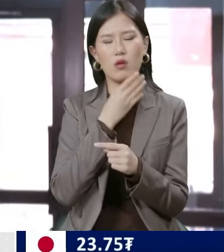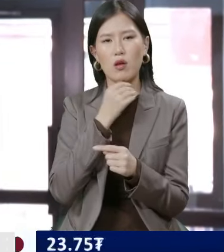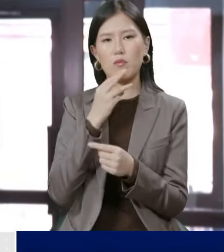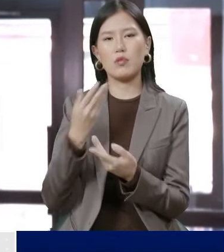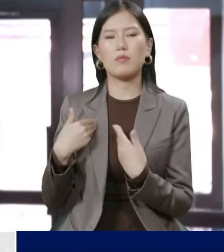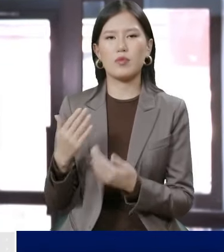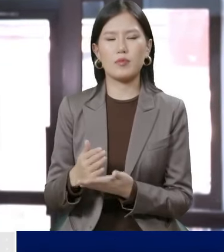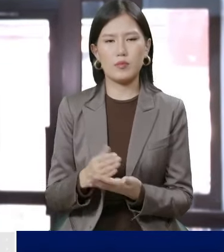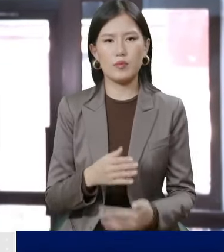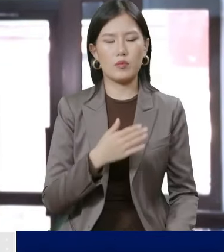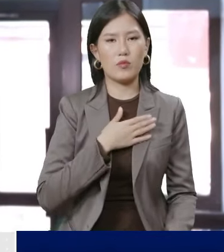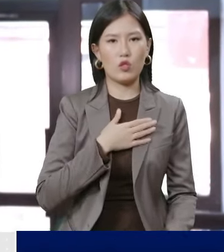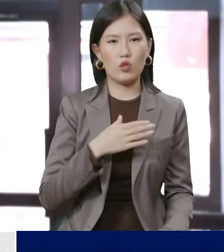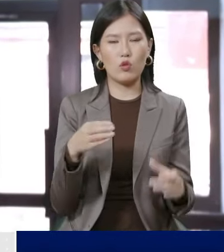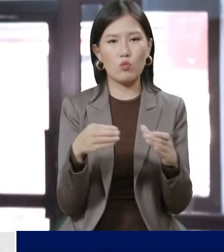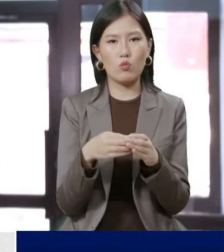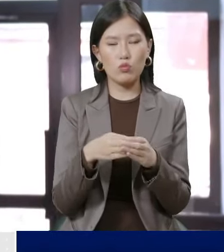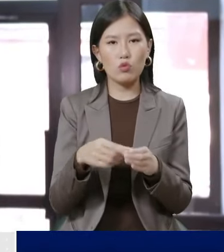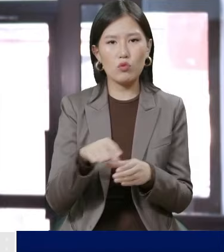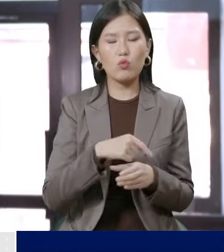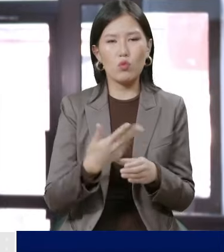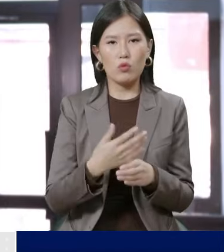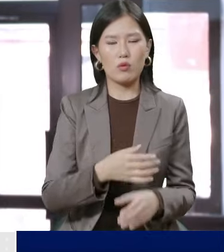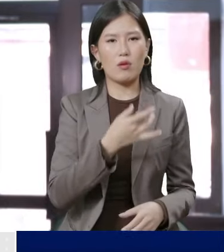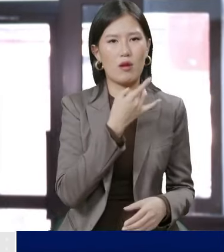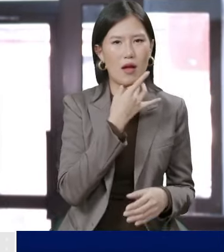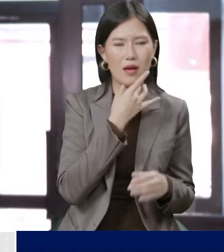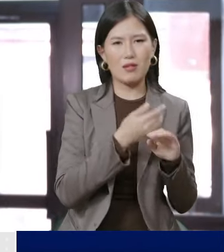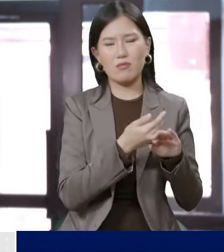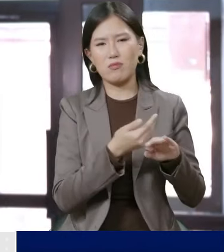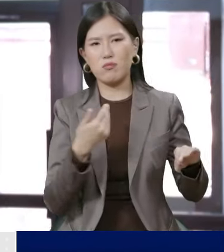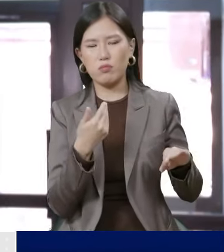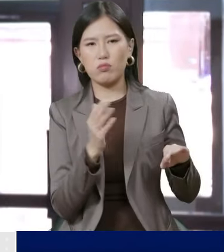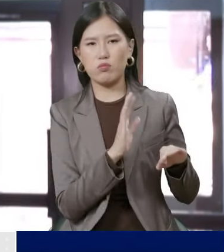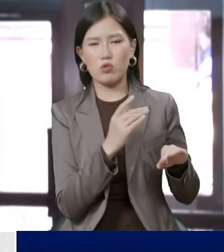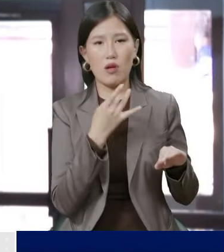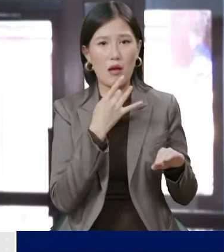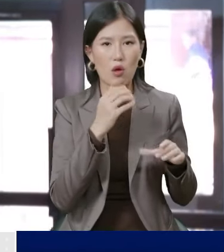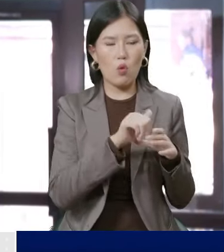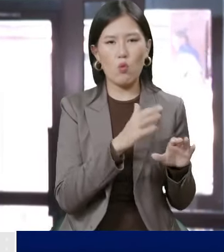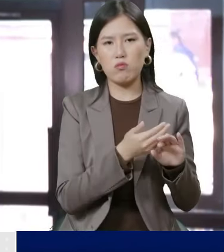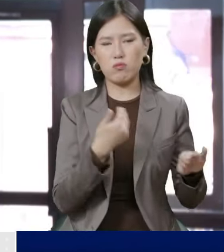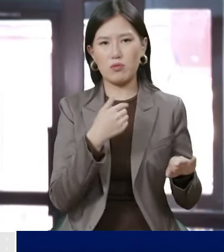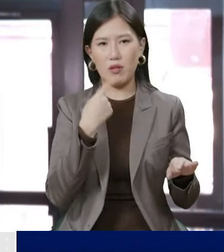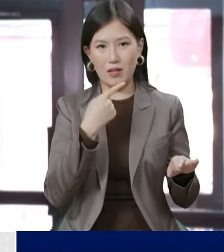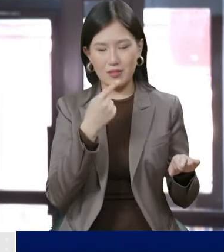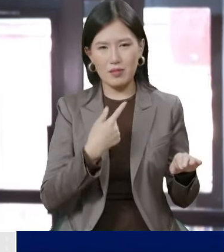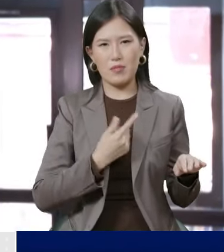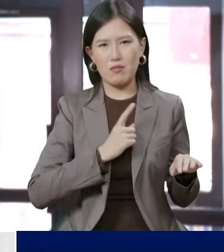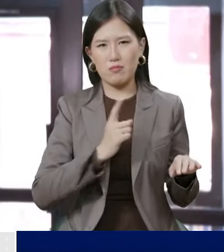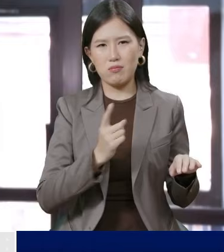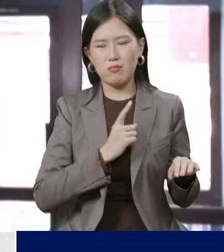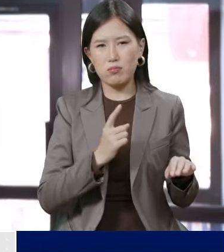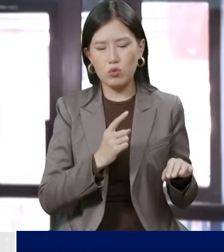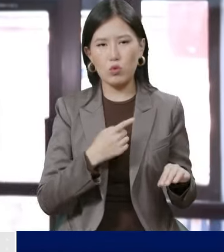бүлэг гэж одоо манад байдгийн архинаас ангиж ирсэн. Ангиж архинаас хол байхын тулд энэ бүлэг байдаг байхгүй юу? Тэр бүлэгтээ бод би одоо 3 жилээ би